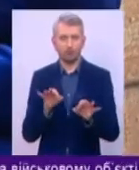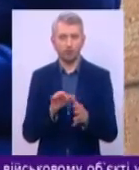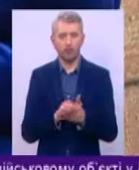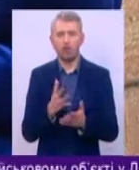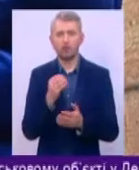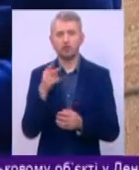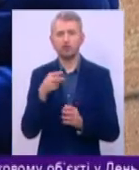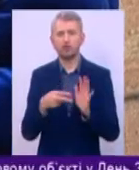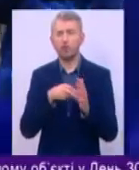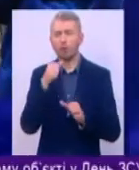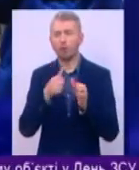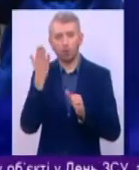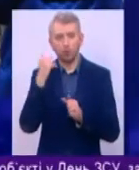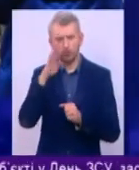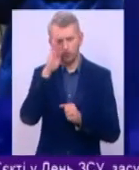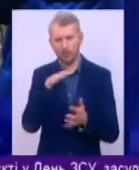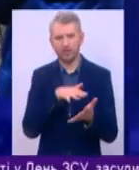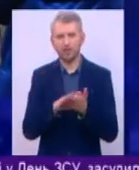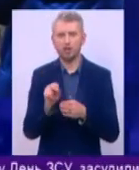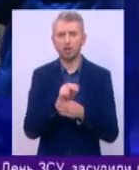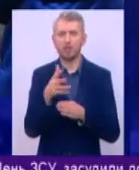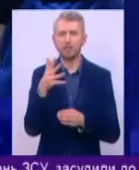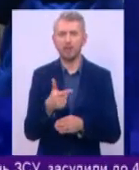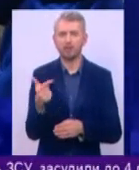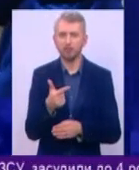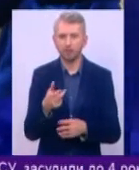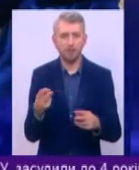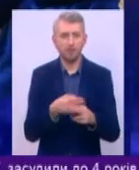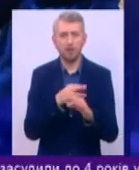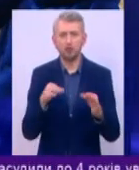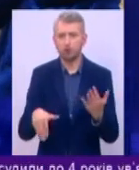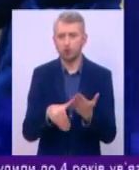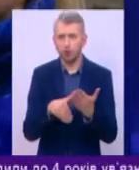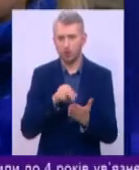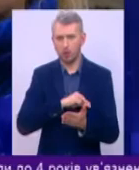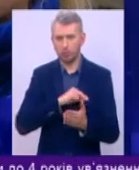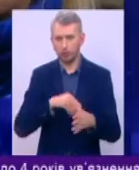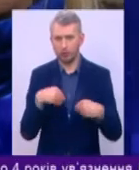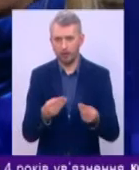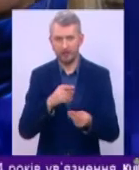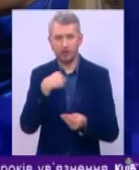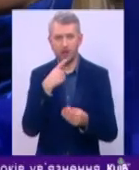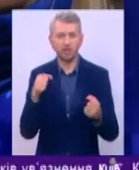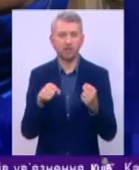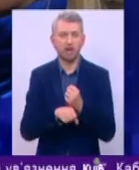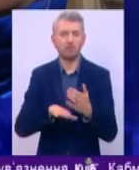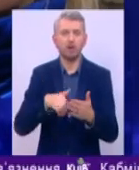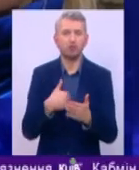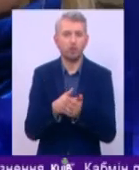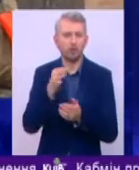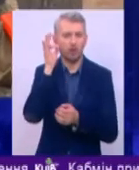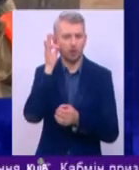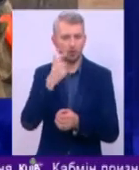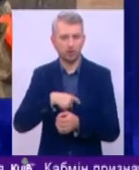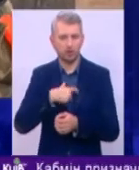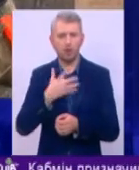у 2007-му, чоловік витратив на лікування 5 тисяч гривень без жодної допомоги роботодавця. Каже, травма і досі нагадує про себе.